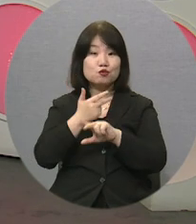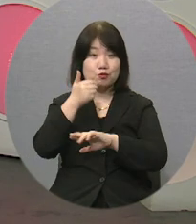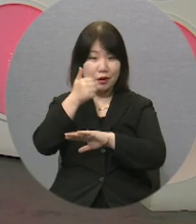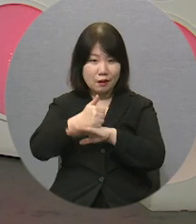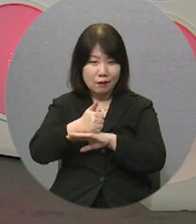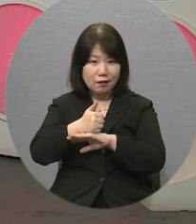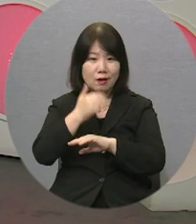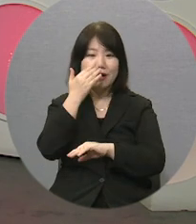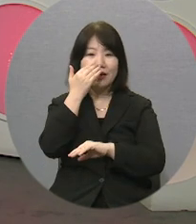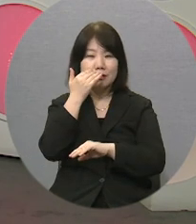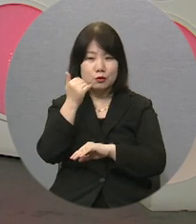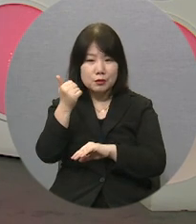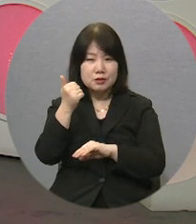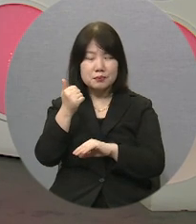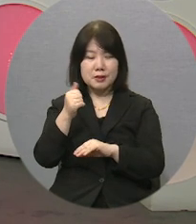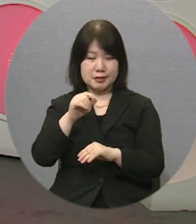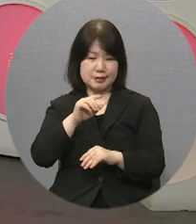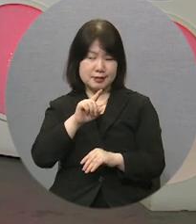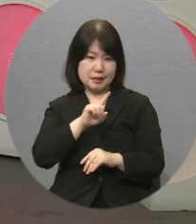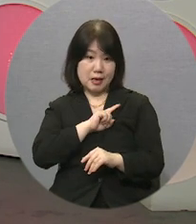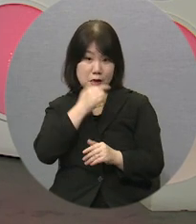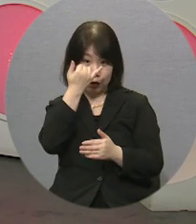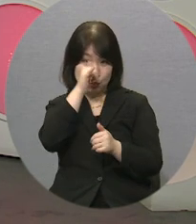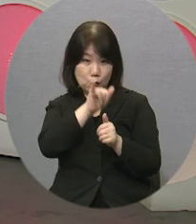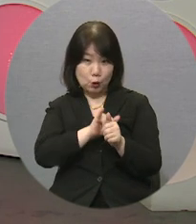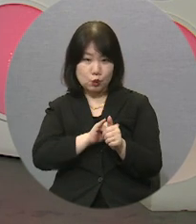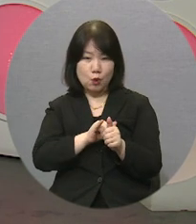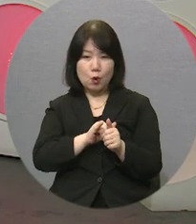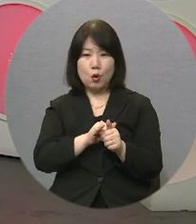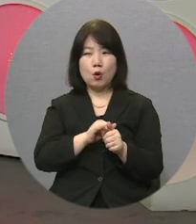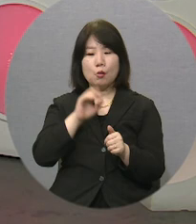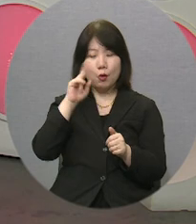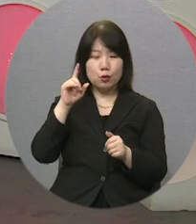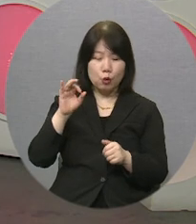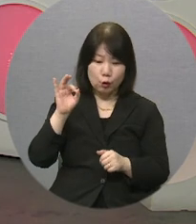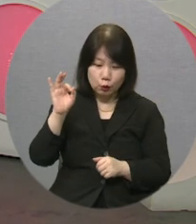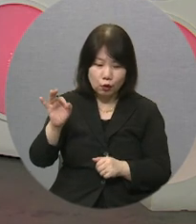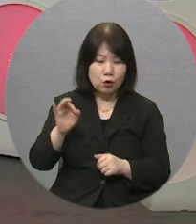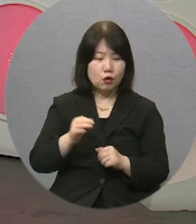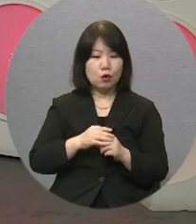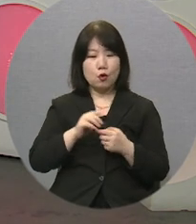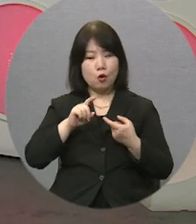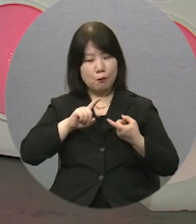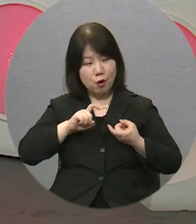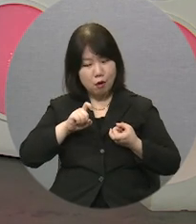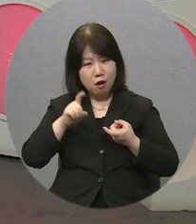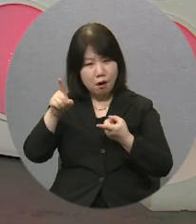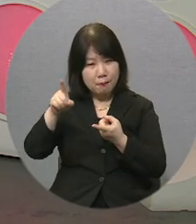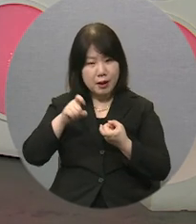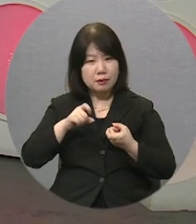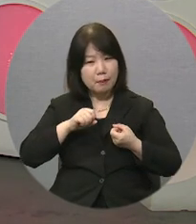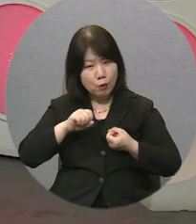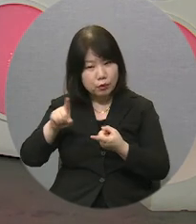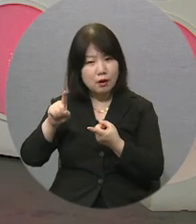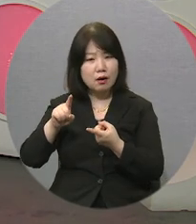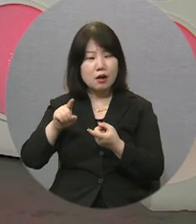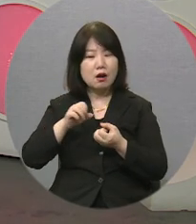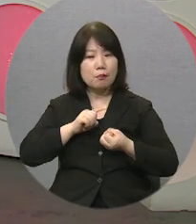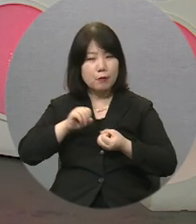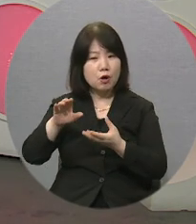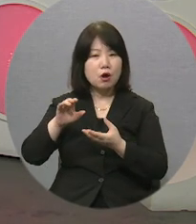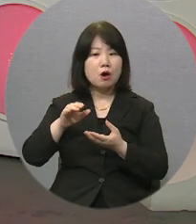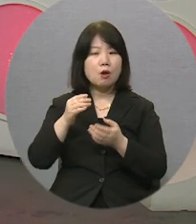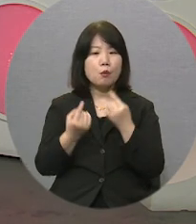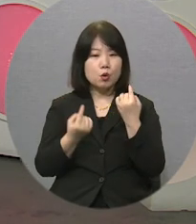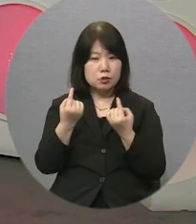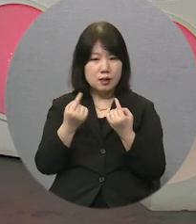그 부모님한테 가장 효도한다는 거는 내가 뭐 용돈도 드리고 물품으로 제공을 보내 선물을 드리고 이런 것보다 가장